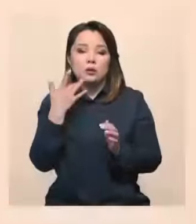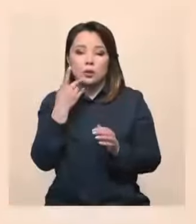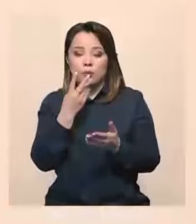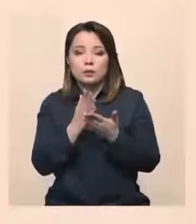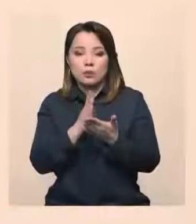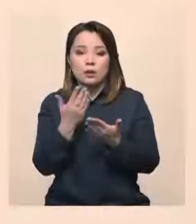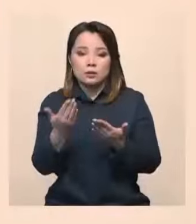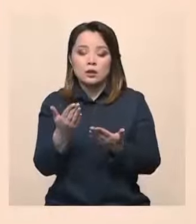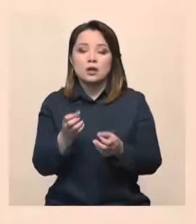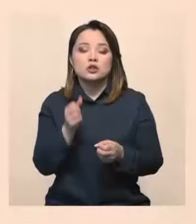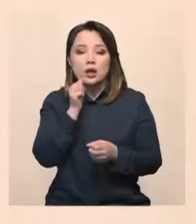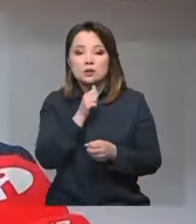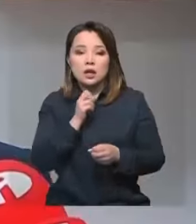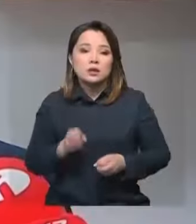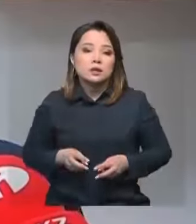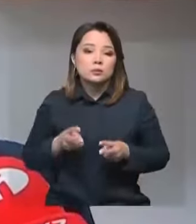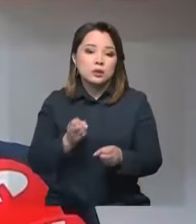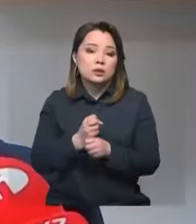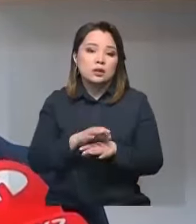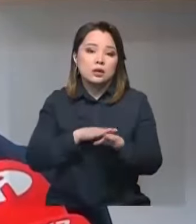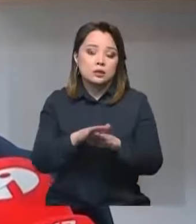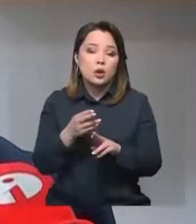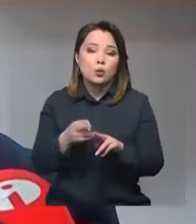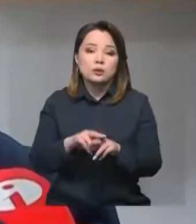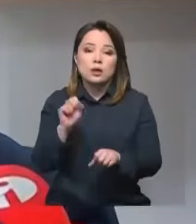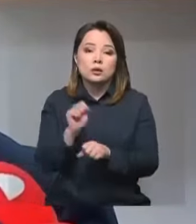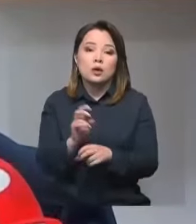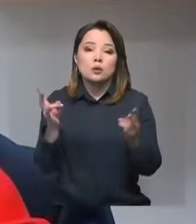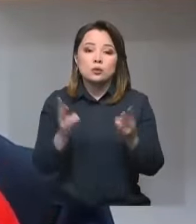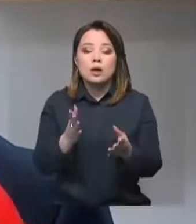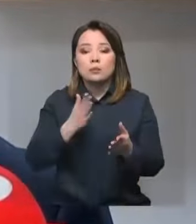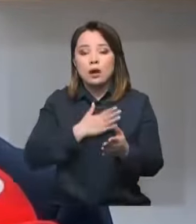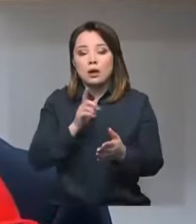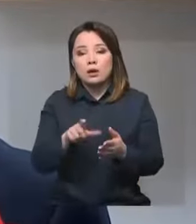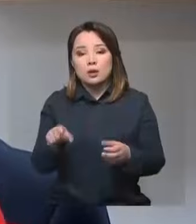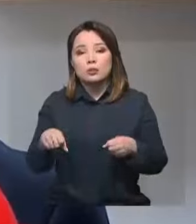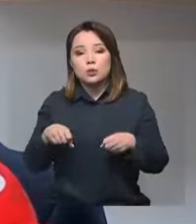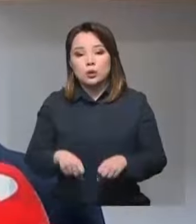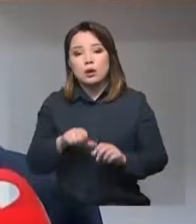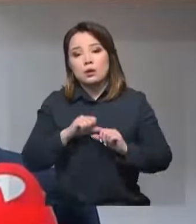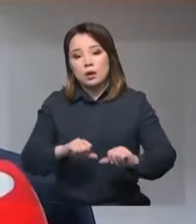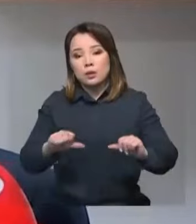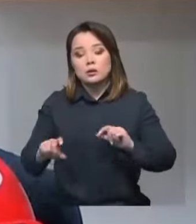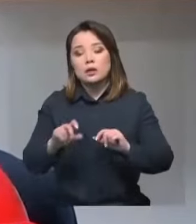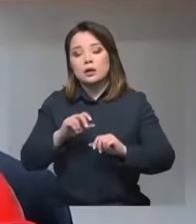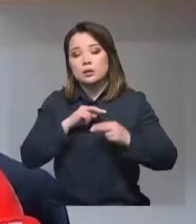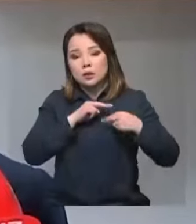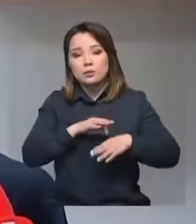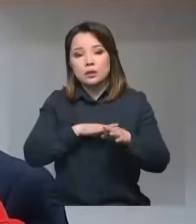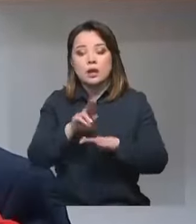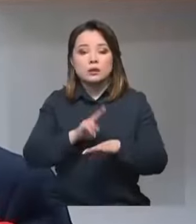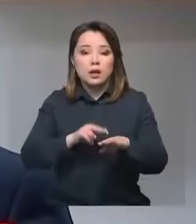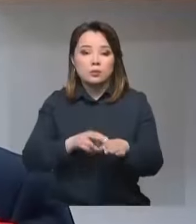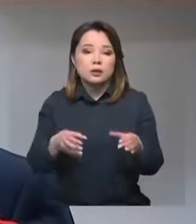Бұлар жасырын қылмыс жасайды. Осыларды болдырмас үшін біз мына адам құқықтары жөніндегі комиссия еңбек инспекторлары бар ғой